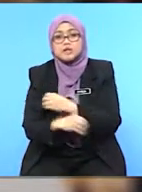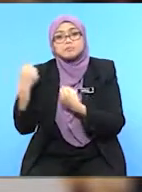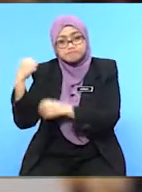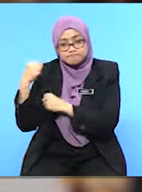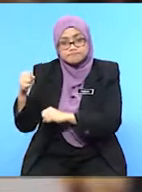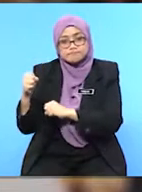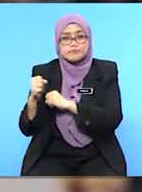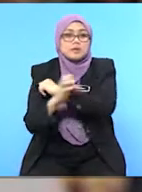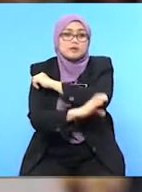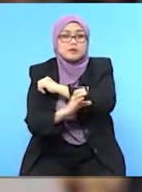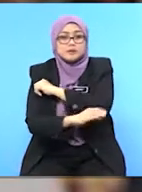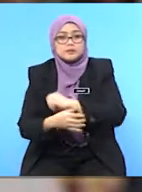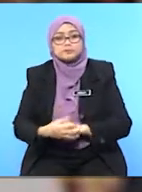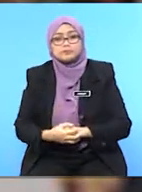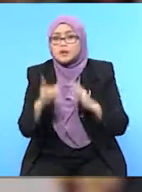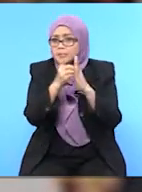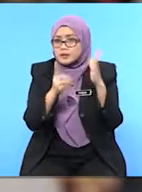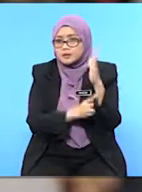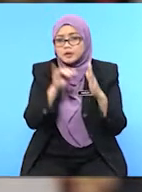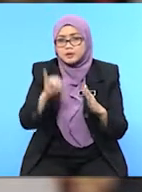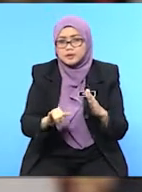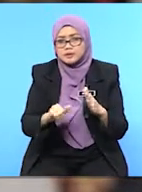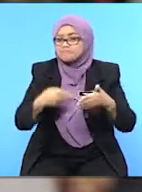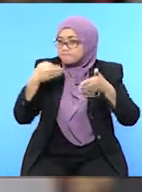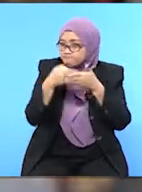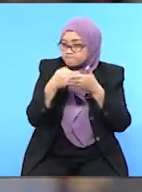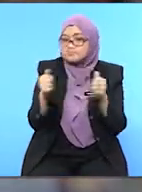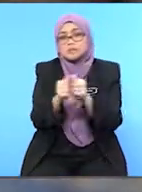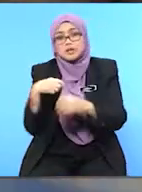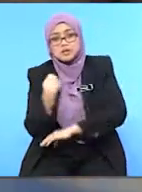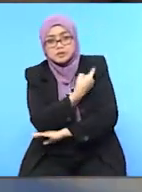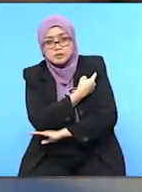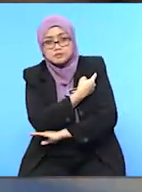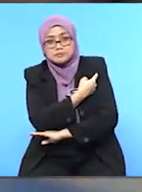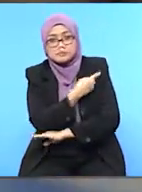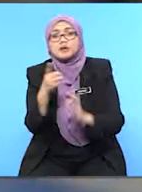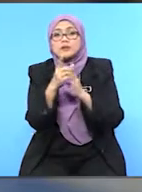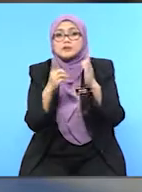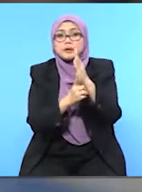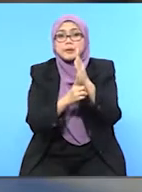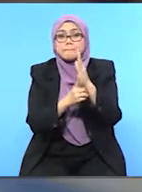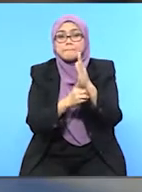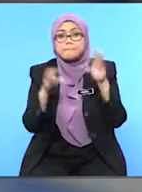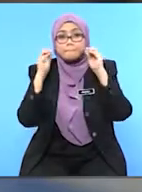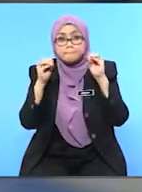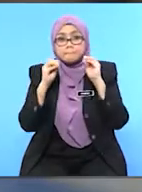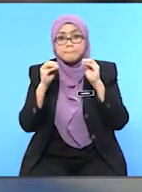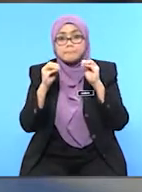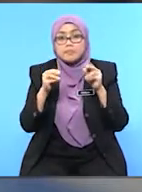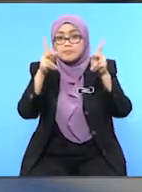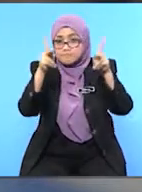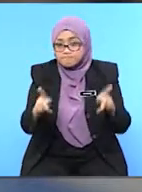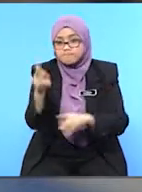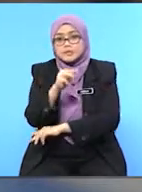kita ambil dasar yang paling hampir dengan kita itu dasar pendidikan kebangsaan ke ada so